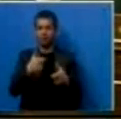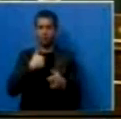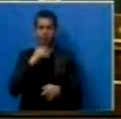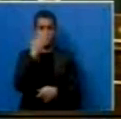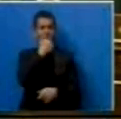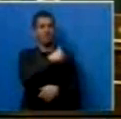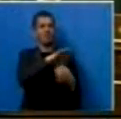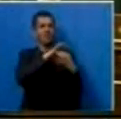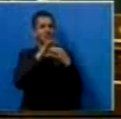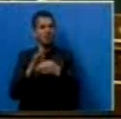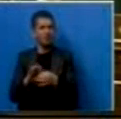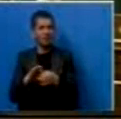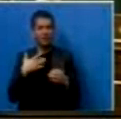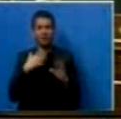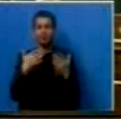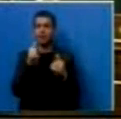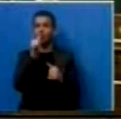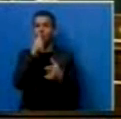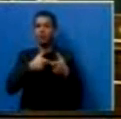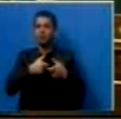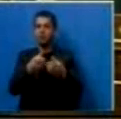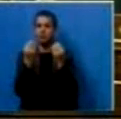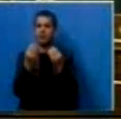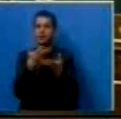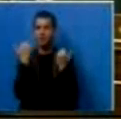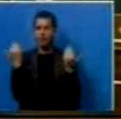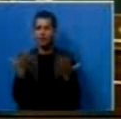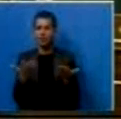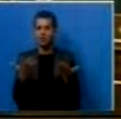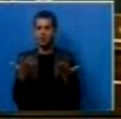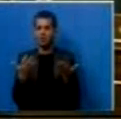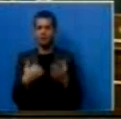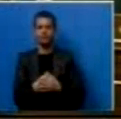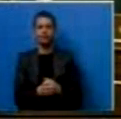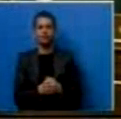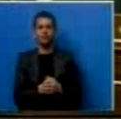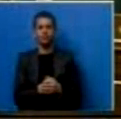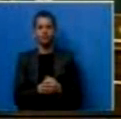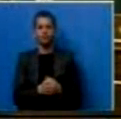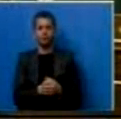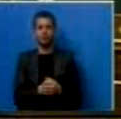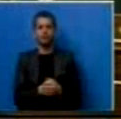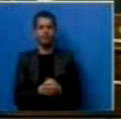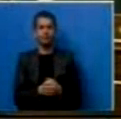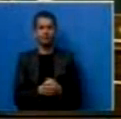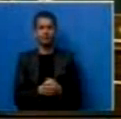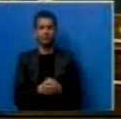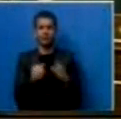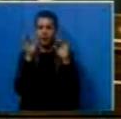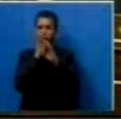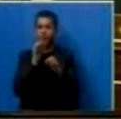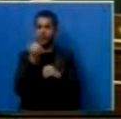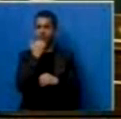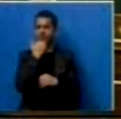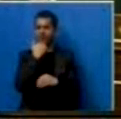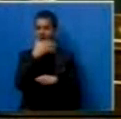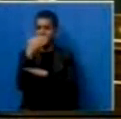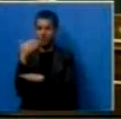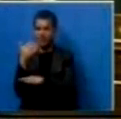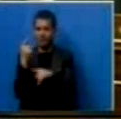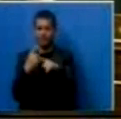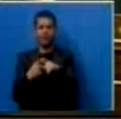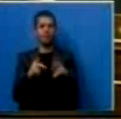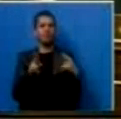kemi mri me pas rjetë të mirëfill distribuimit ujit në vendin tonë, nuk ka forcim të sektorit privat dhe nuk e